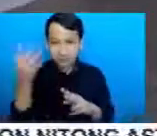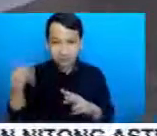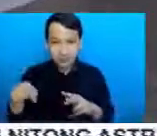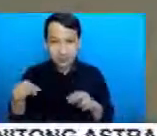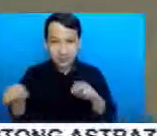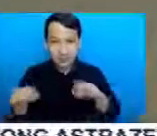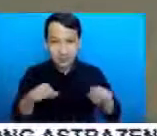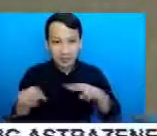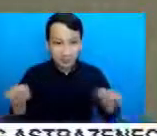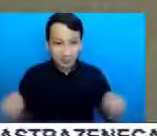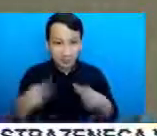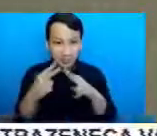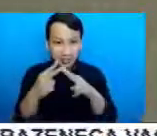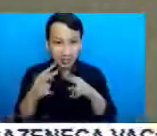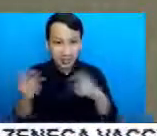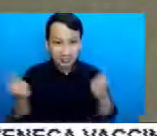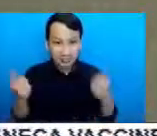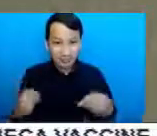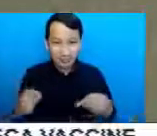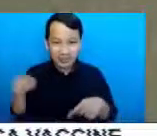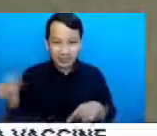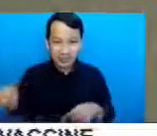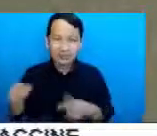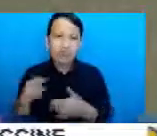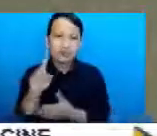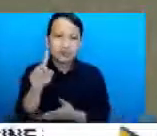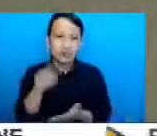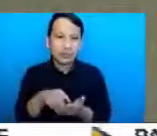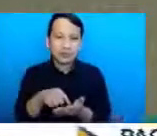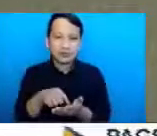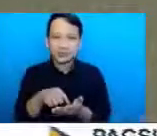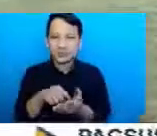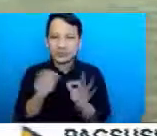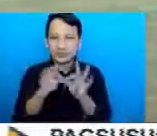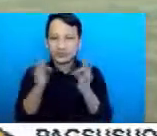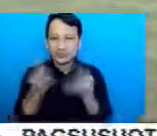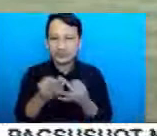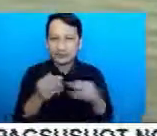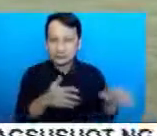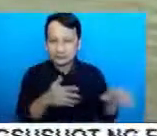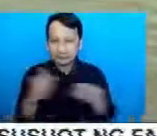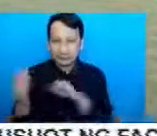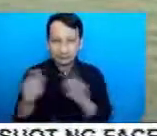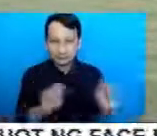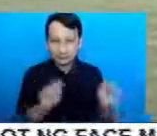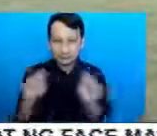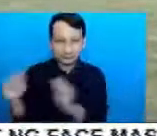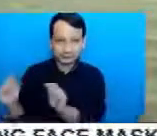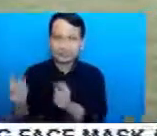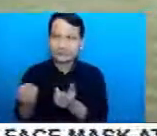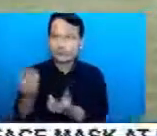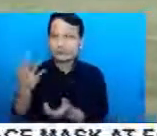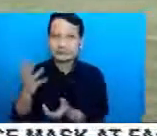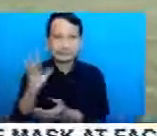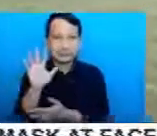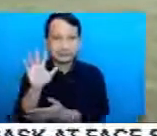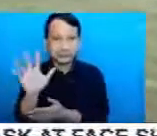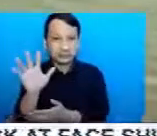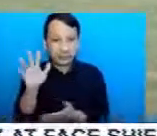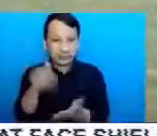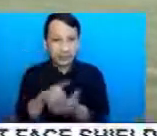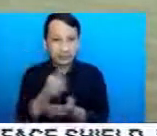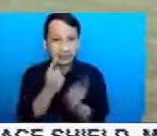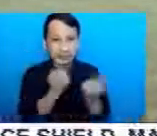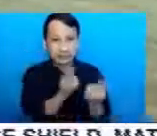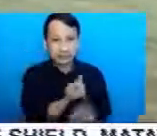ang Bulkang Taal ng 11,397 metric tons ng sulfur dioxide. Mas mataas yan sa naitala ng FIBOX sa